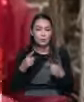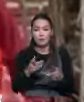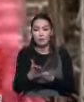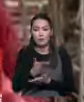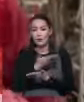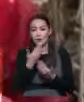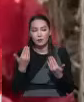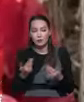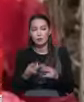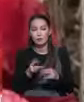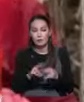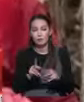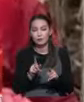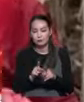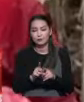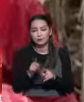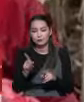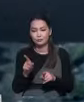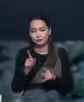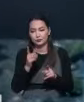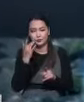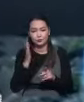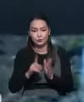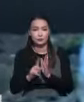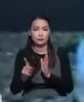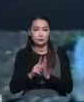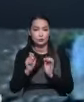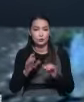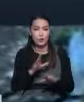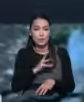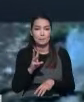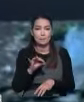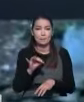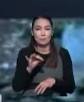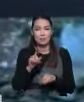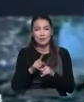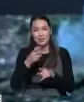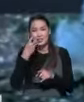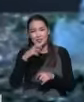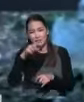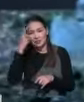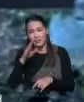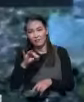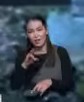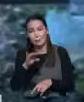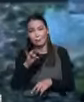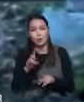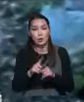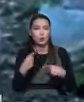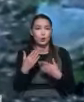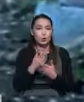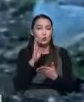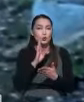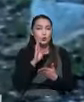жоқ. Кейін осыған да зар болып қалатын секілдіміз. Ми қайнатар ыстықтан филиппиндіктер де зардап шекті. Су қоймасы